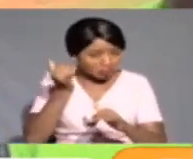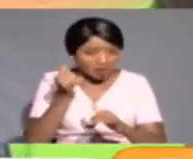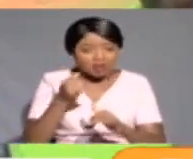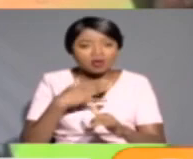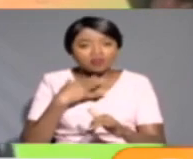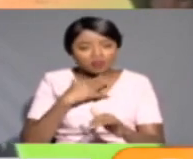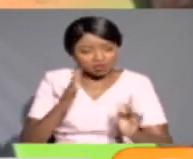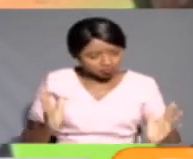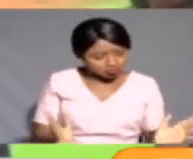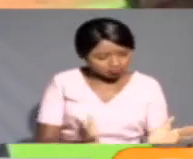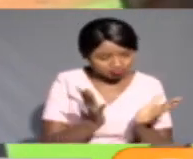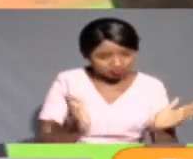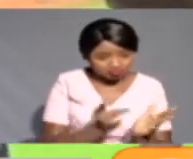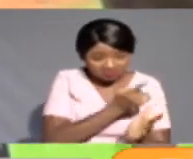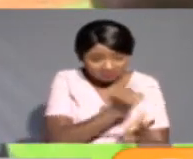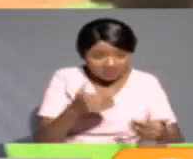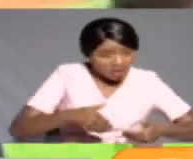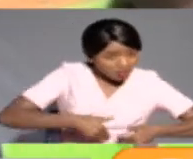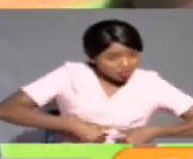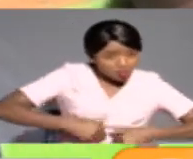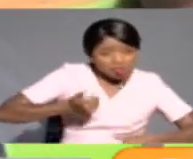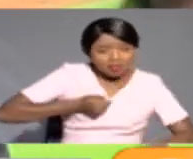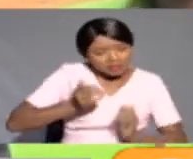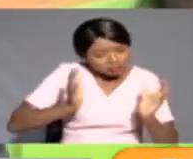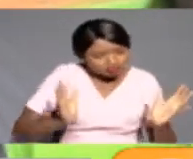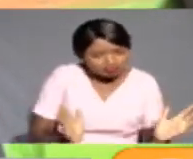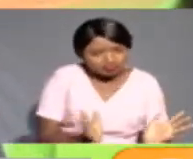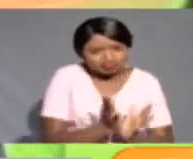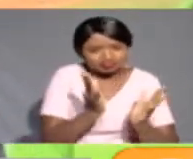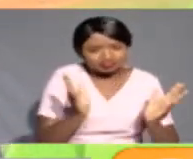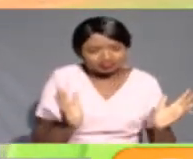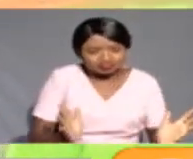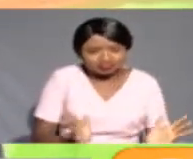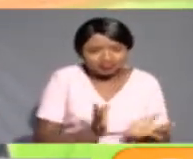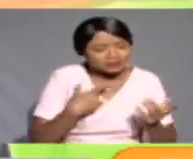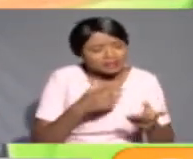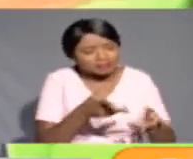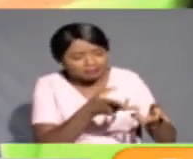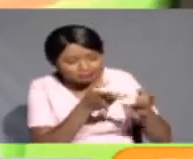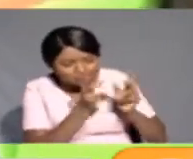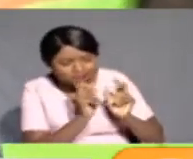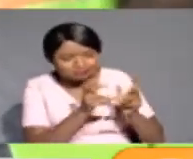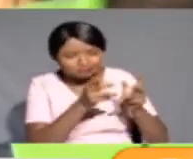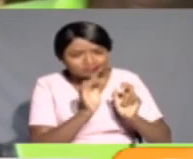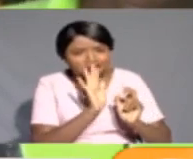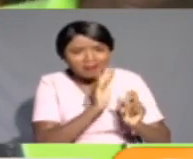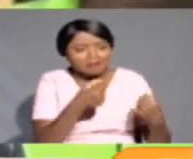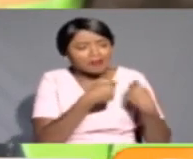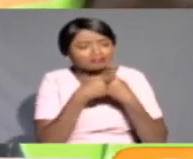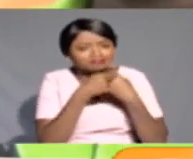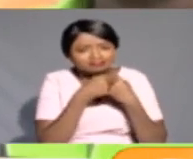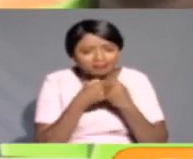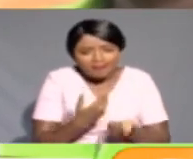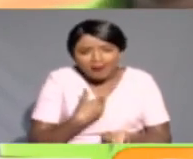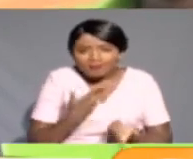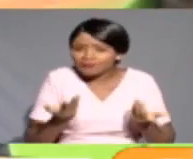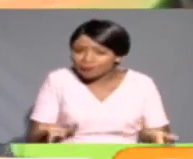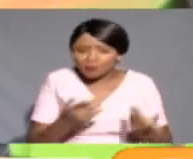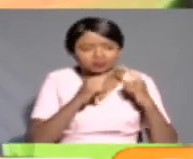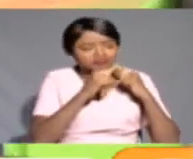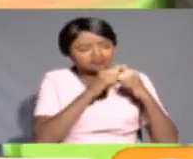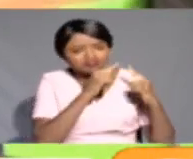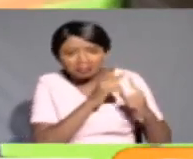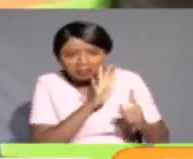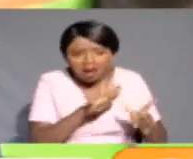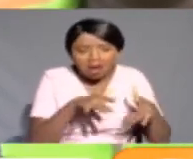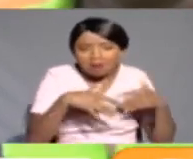wasichana hawa, kuweza kuwapatia moyo, kuweza kusikia kutoka kwao changamoto zile ambazo wanazipata